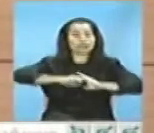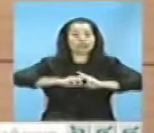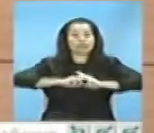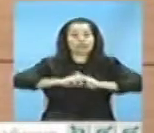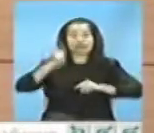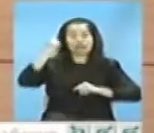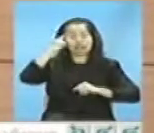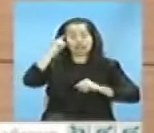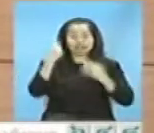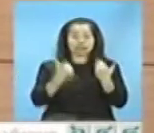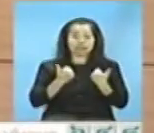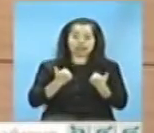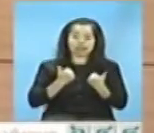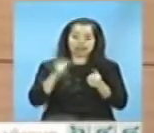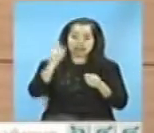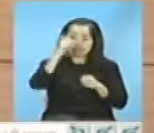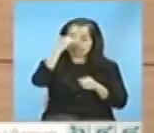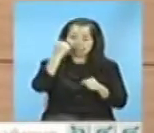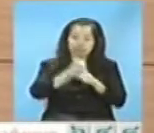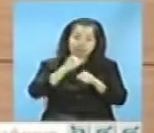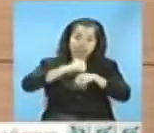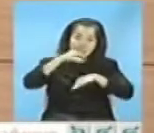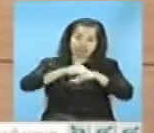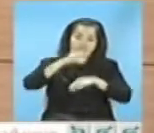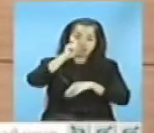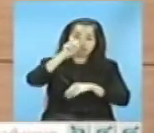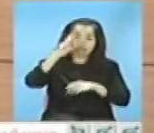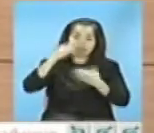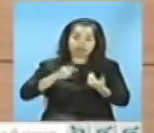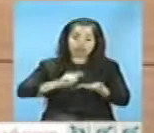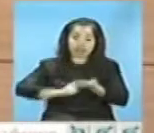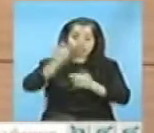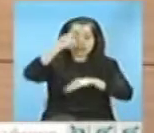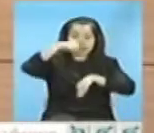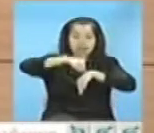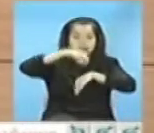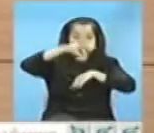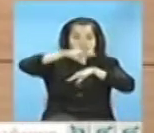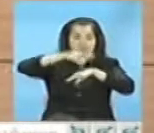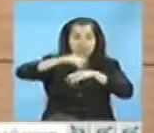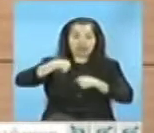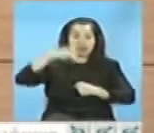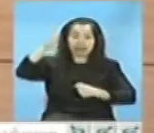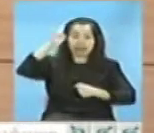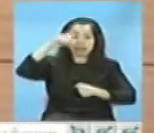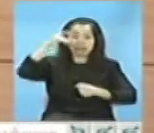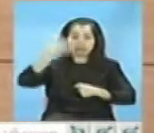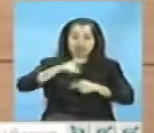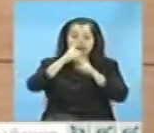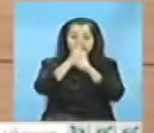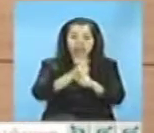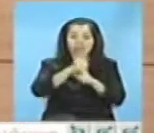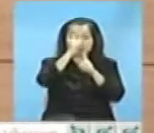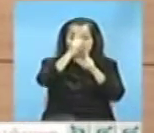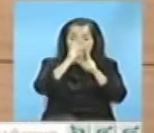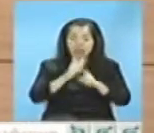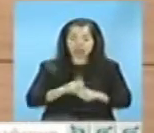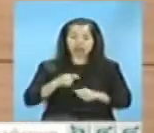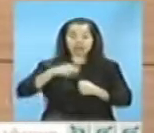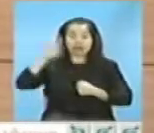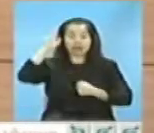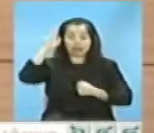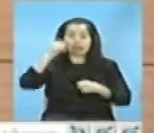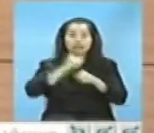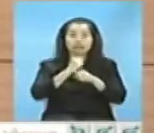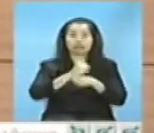าผมยืนเข้ามาในสภาแห่งนี้วันแรกแล้วผมปฏิญาณตนตามรัฐธรรมนูญมาตรา123ว่าผมจะรักษา